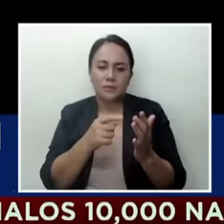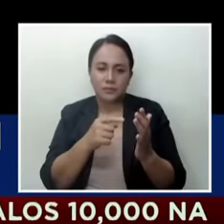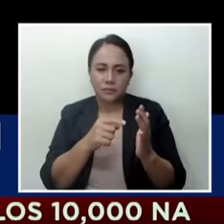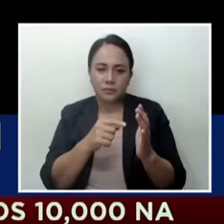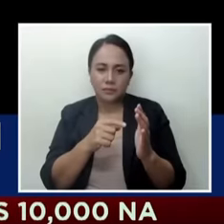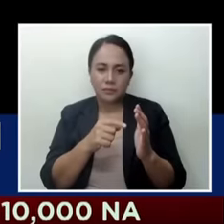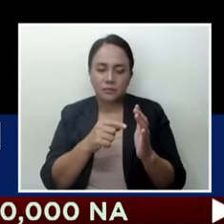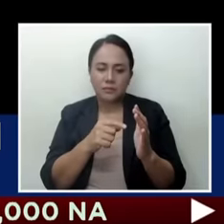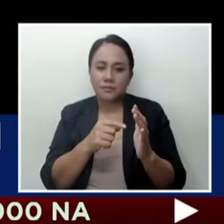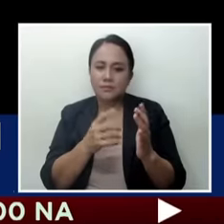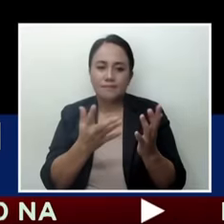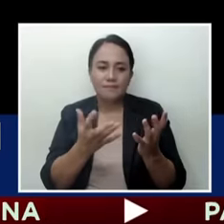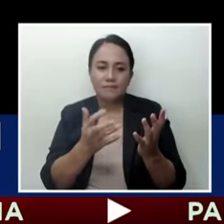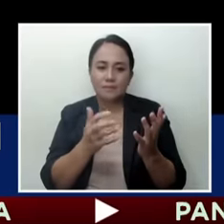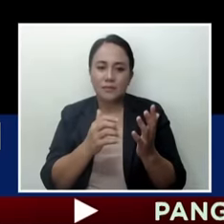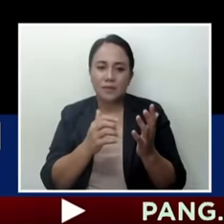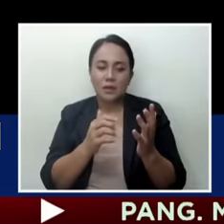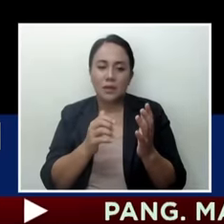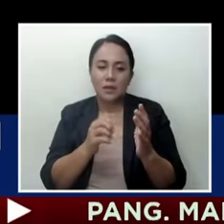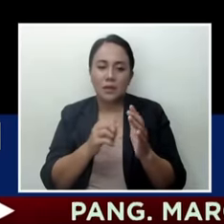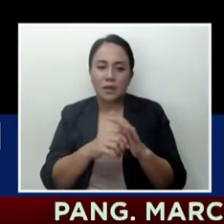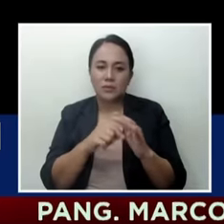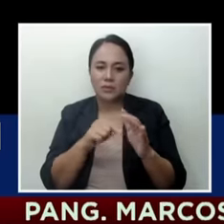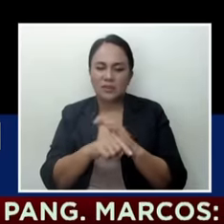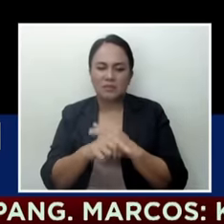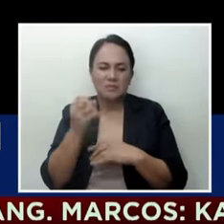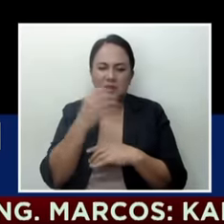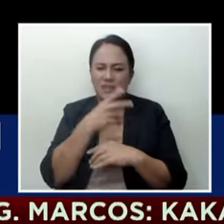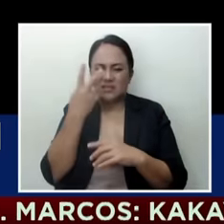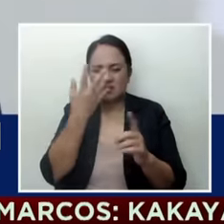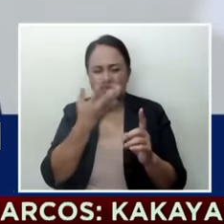kumbaga, basta pangit tingnan eh.